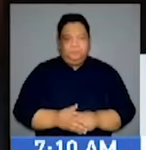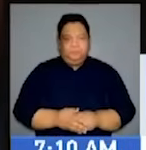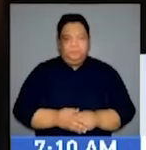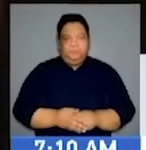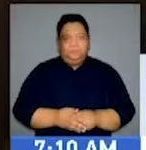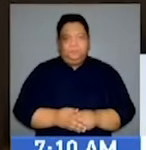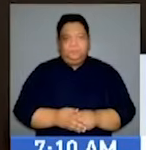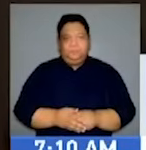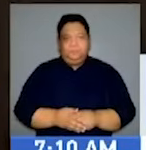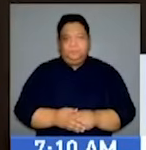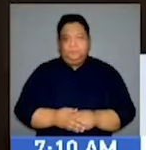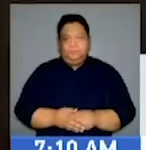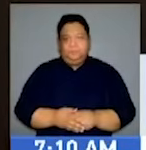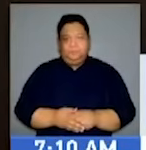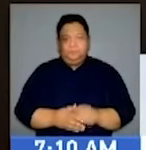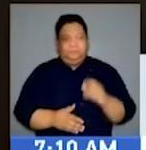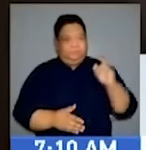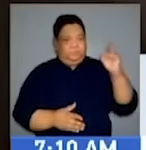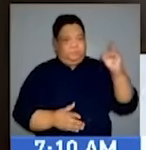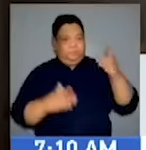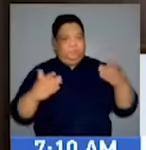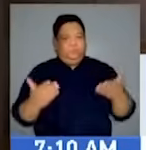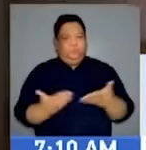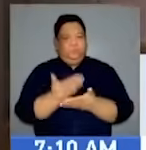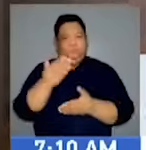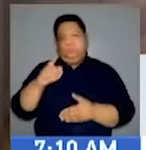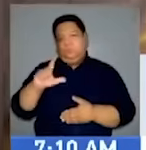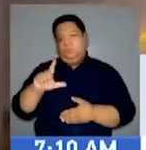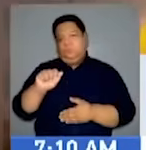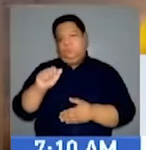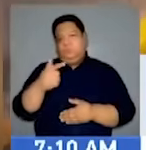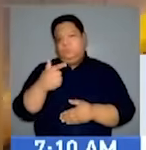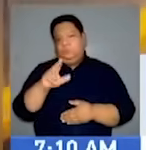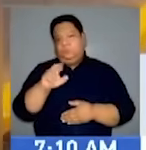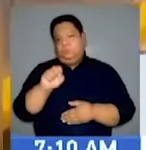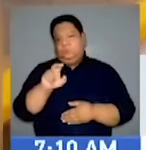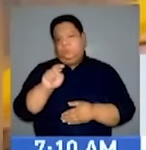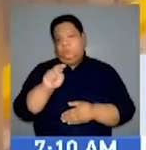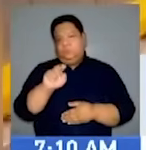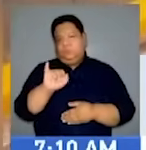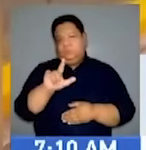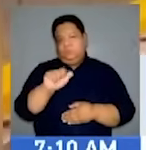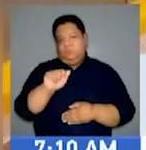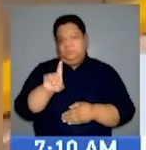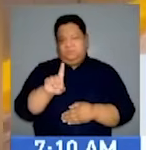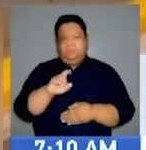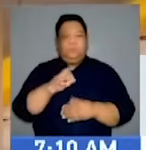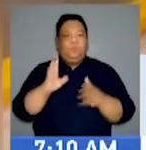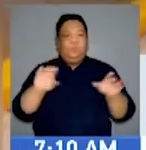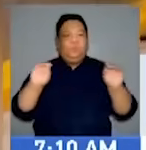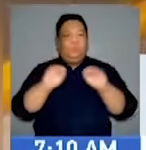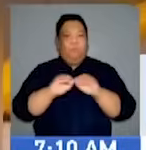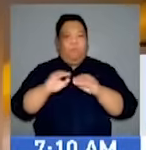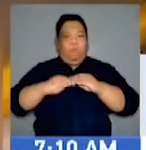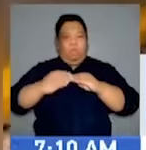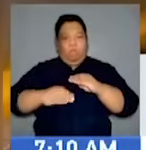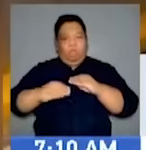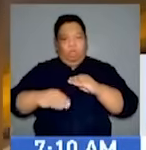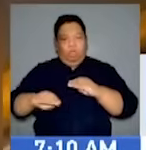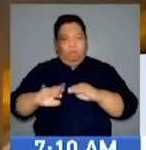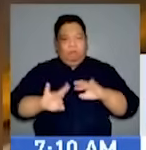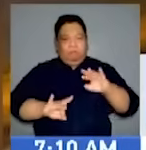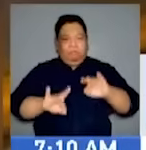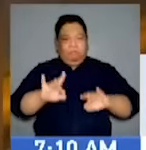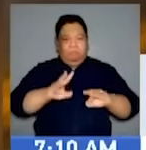Ito na ang bagong Lagos Nilad Underpass. Malayo na sa dating baku-bako, maputik, binabaha at may mga sira.